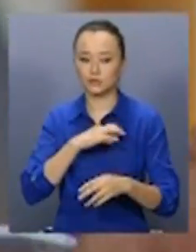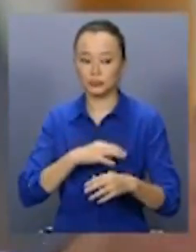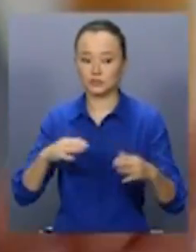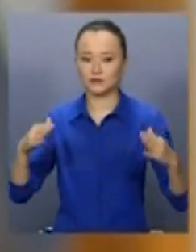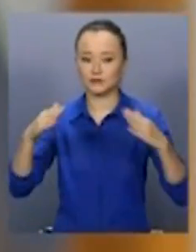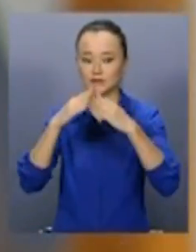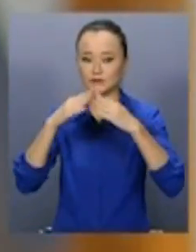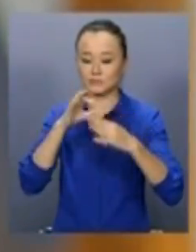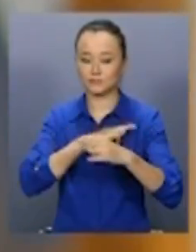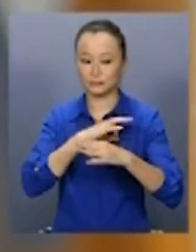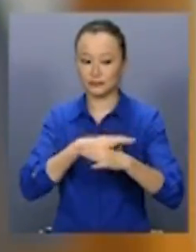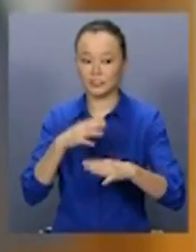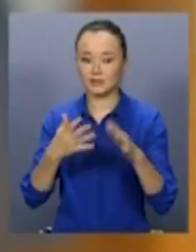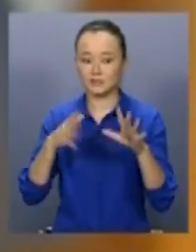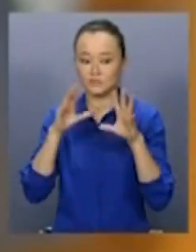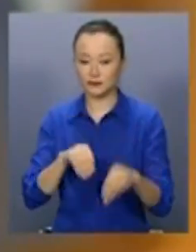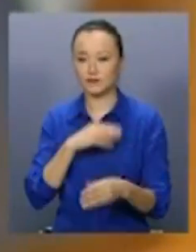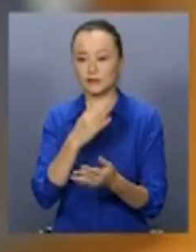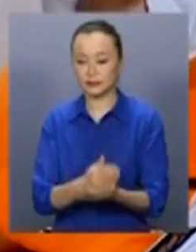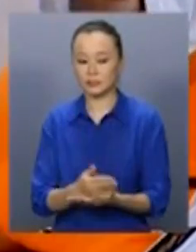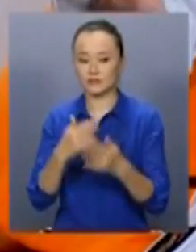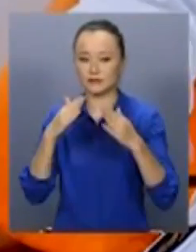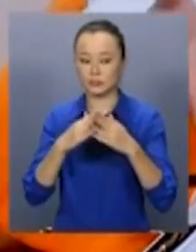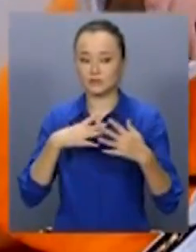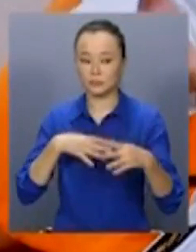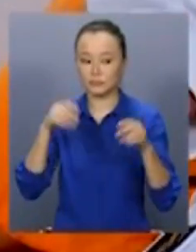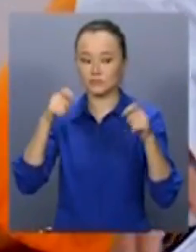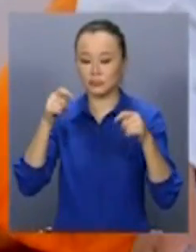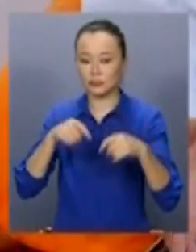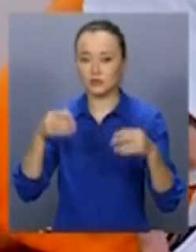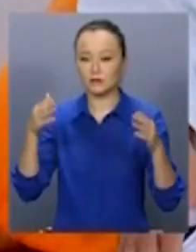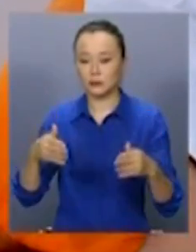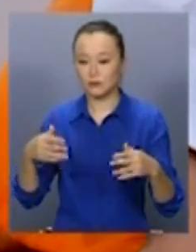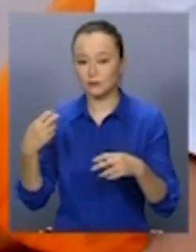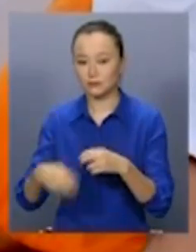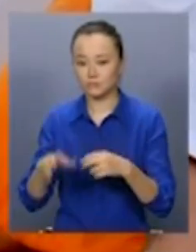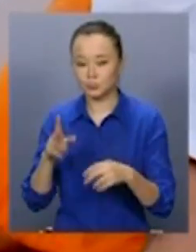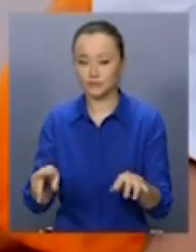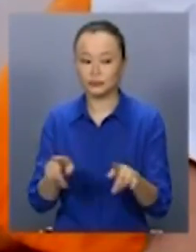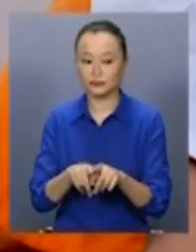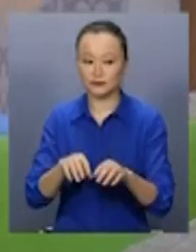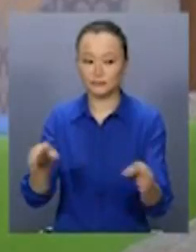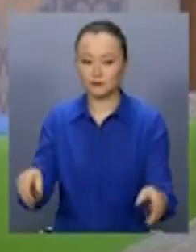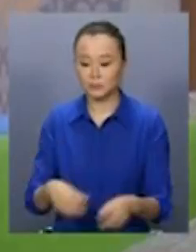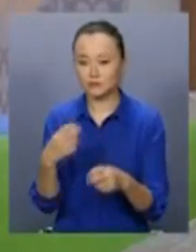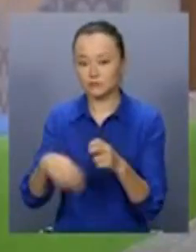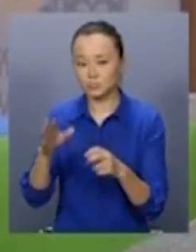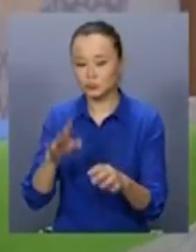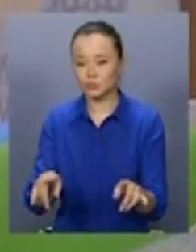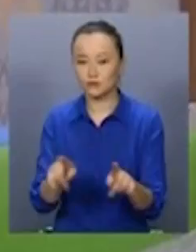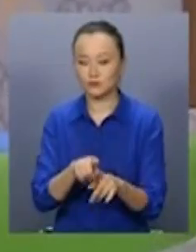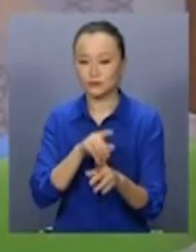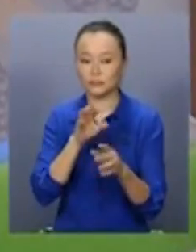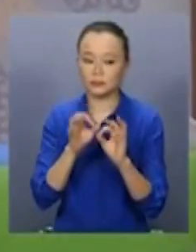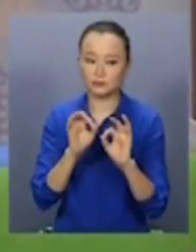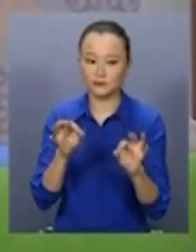крышасы, сол кезде бәрі болса, егер крышасы болмаса суаға берсе, стена құлайды, фундамент құлайды деген секілді. Түсінікті. Енді соңғы сұрағым, жалпы